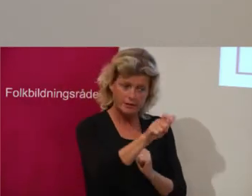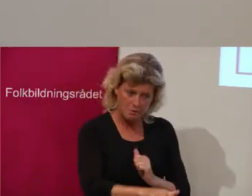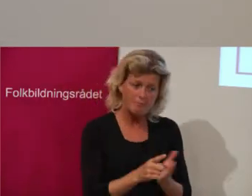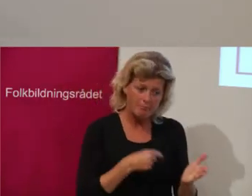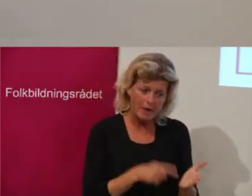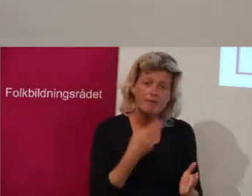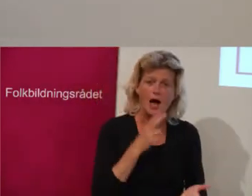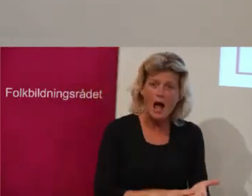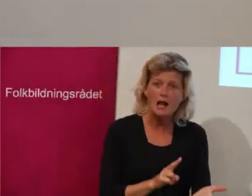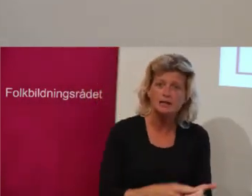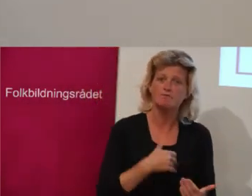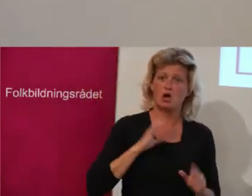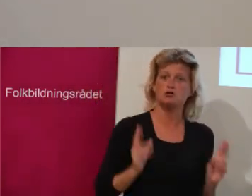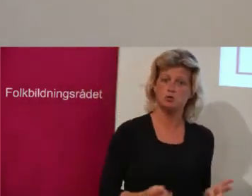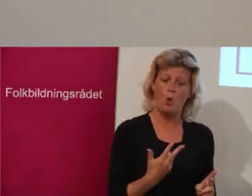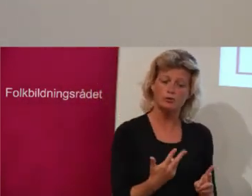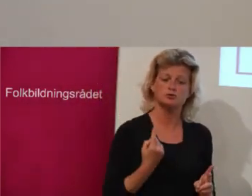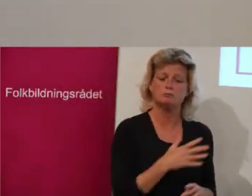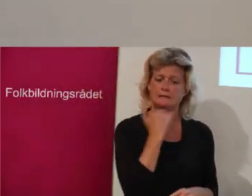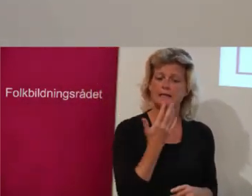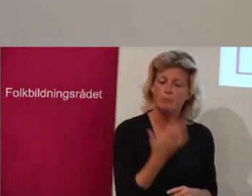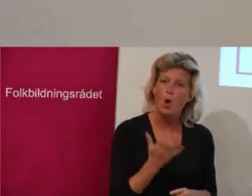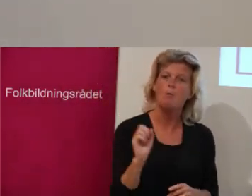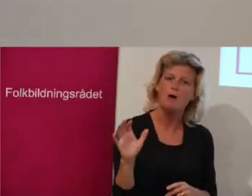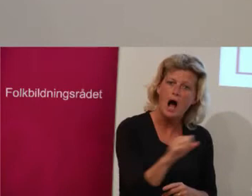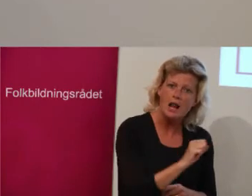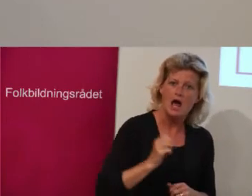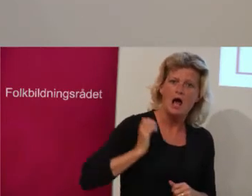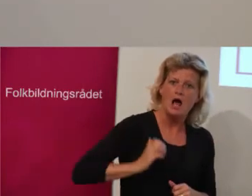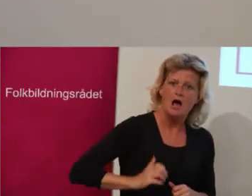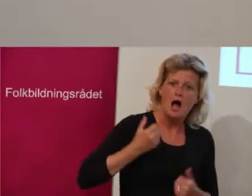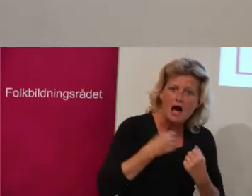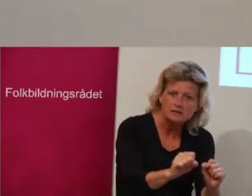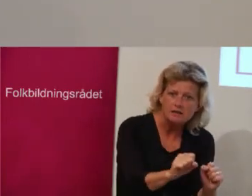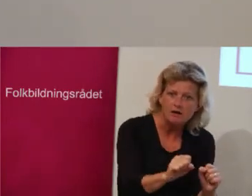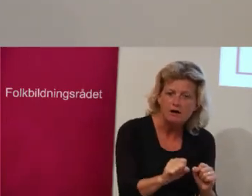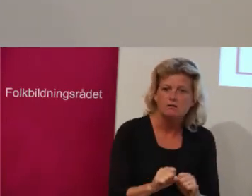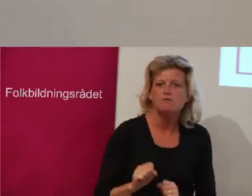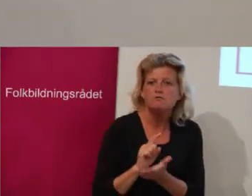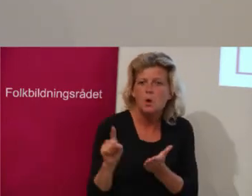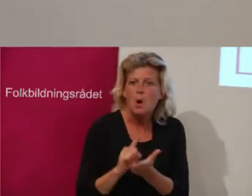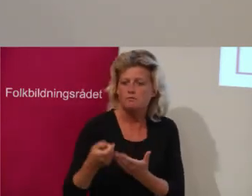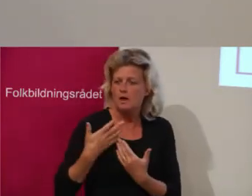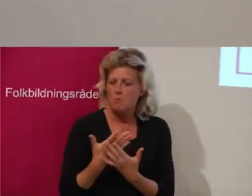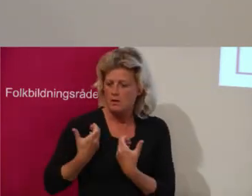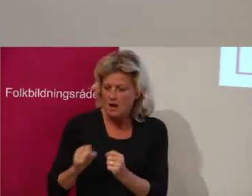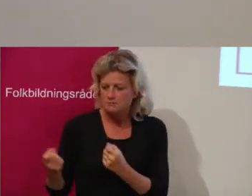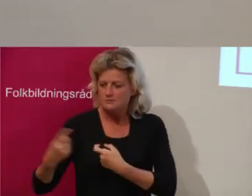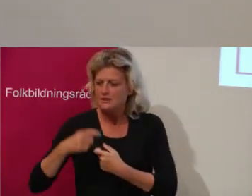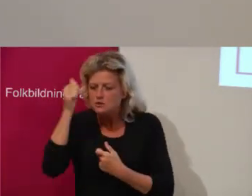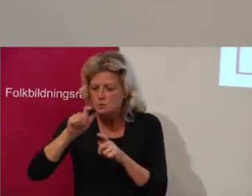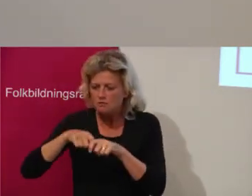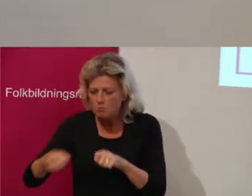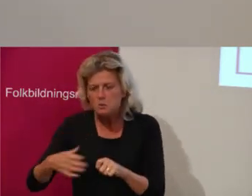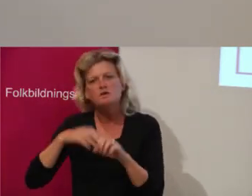verkligen. Därför att vad det handlar om, oavsett vad det är för verksamhet vi pratar om, så handlar det för väldigt många av de som är verksamma i studieförbunden om att